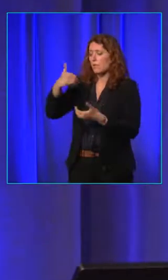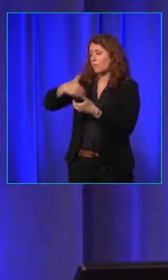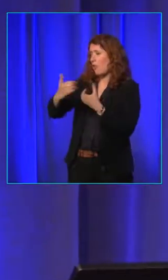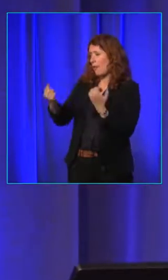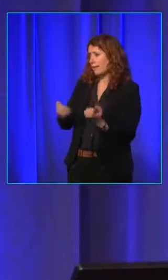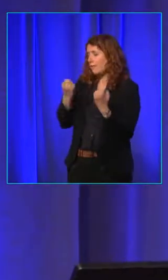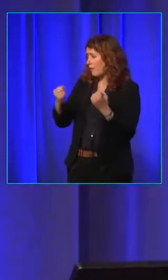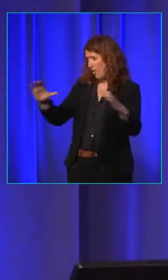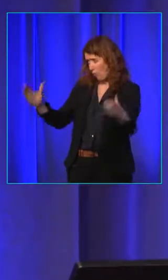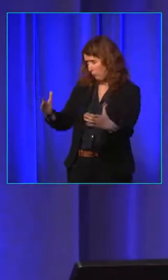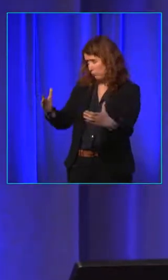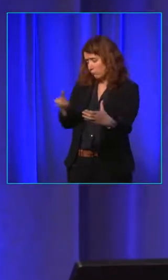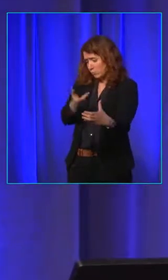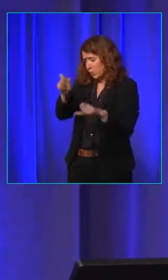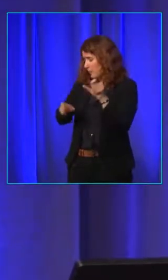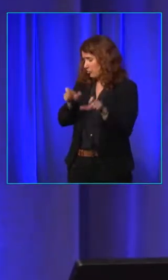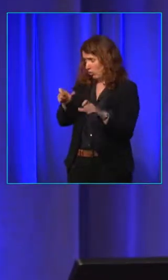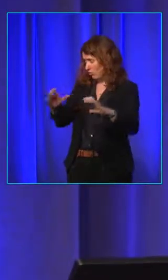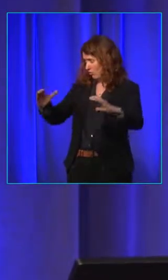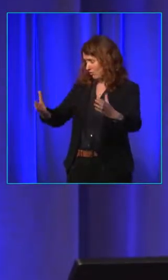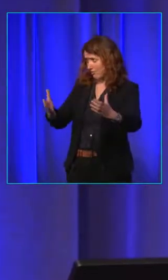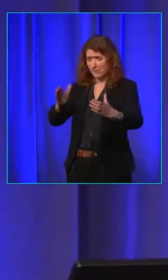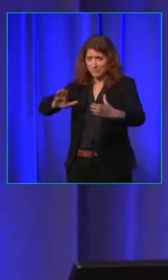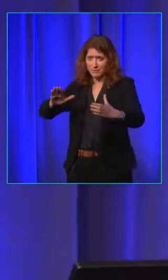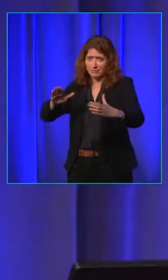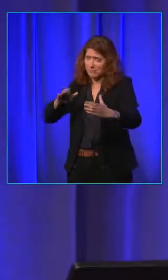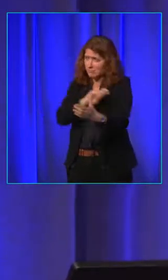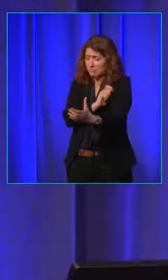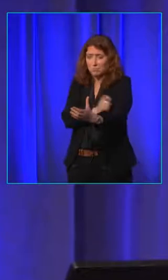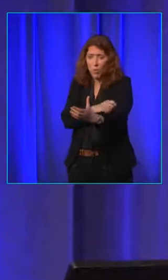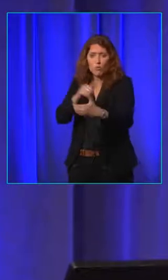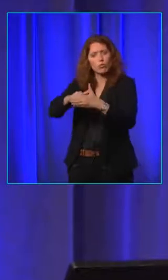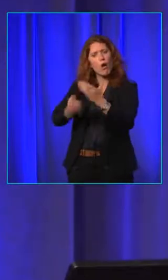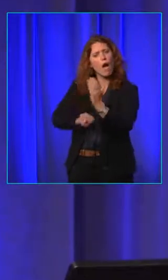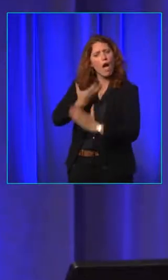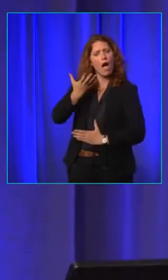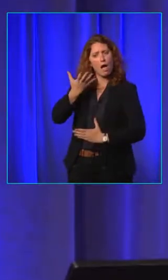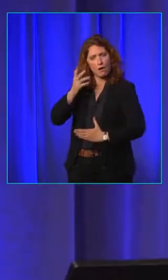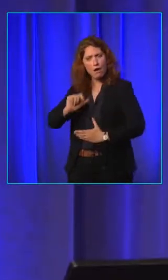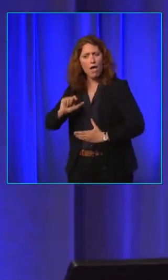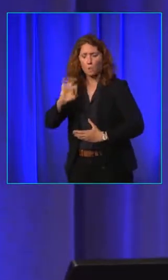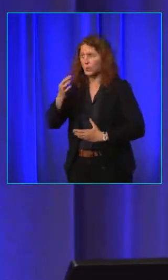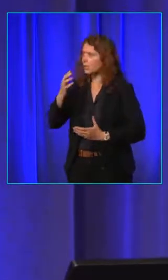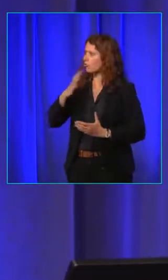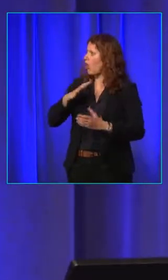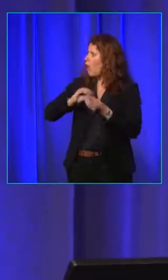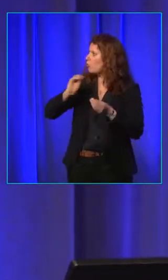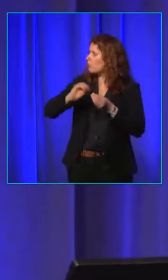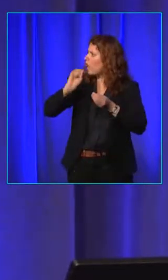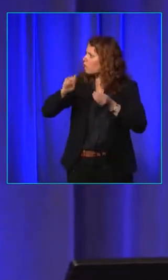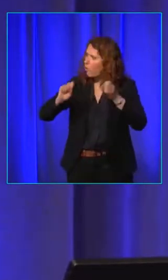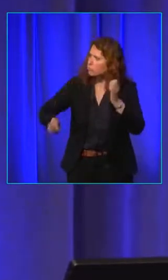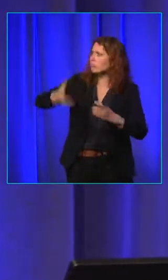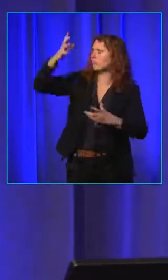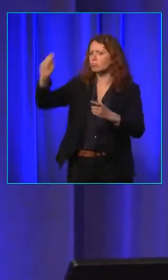fait en groupe, c'est une activité, l'AGR, qui est artistique. On doit manier les engins, mais on doit être